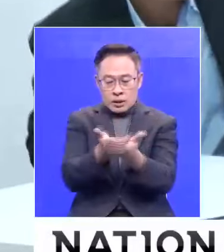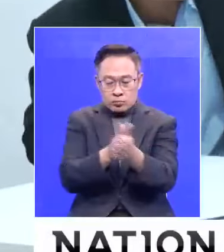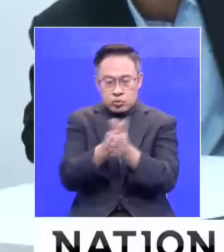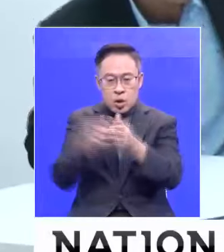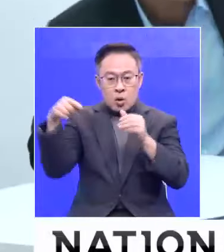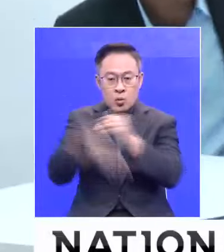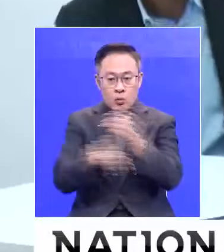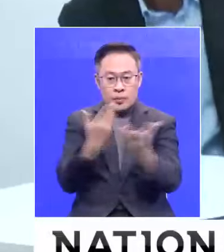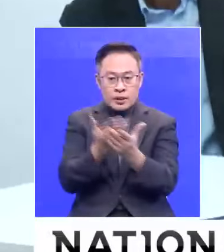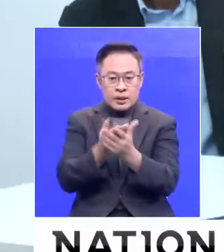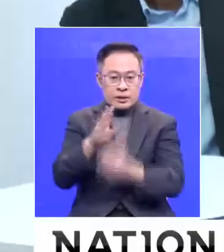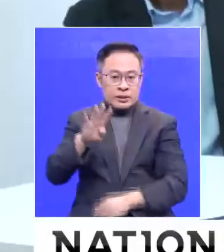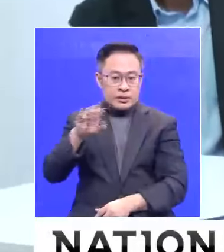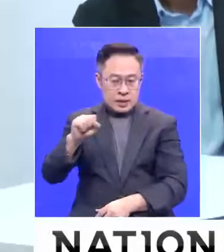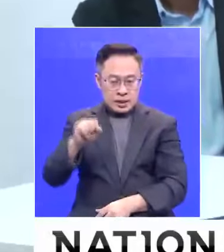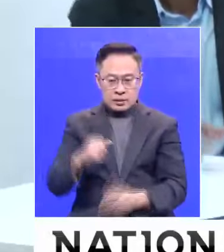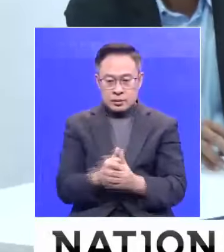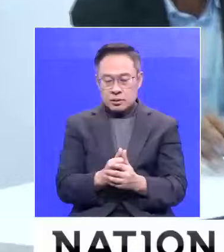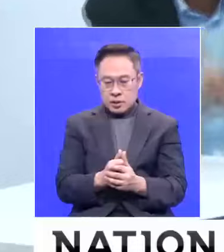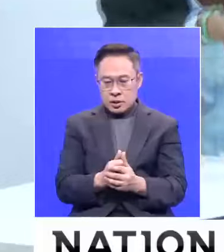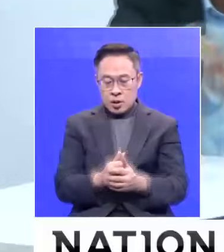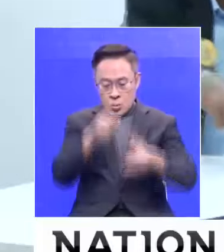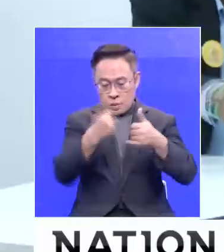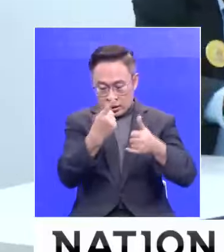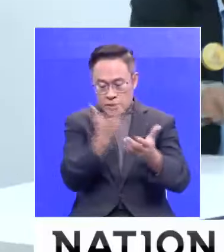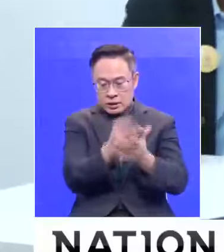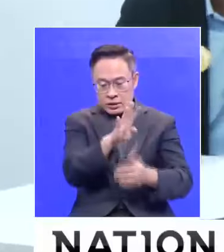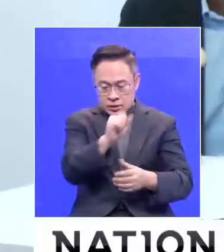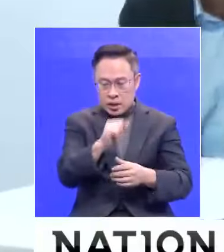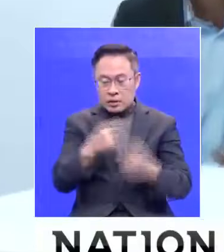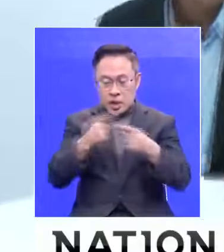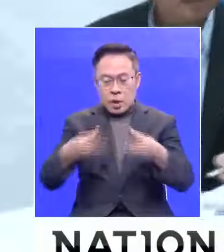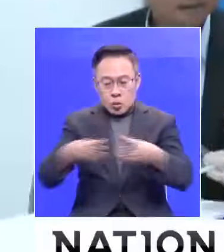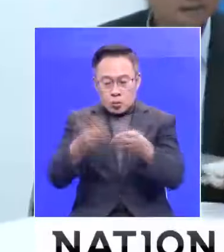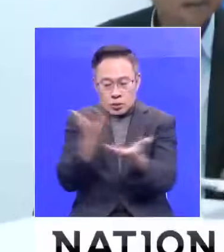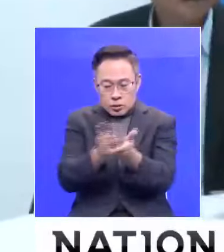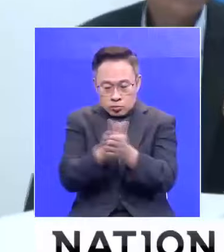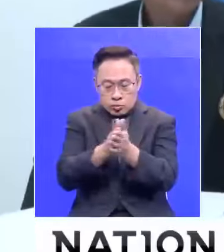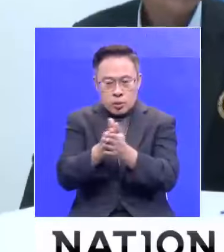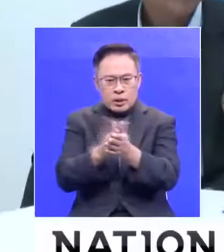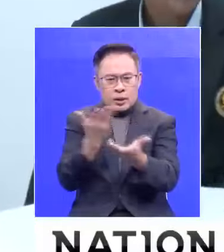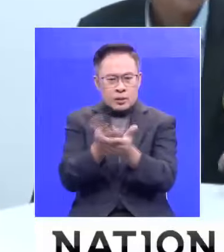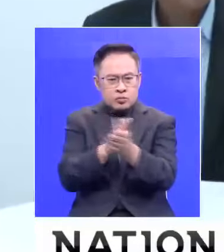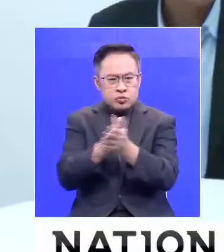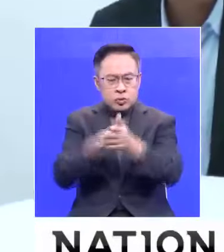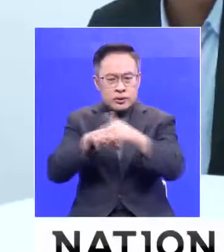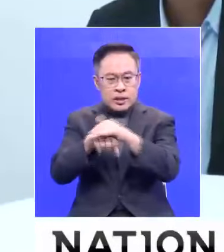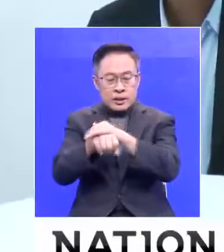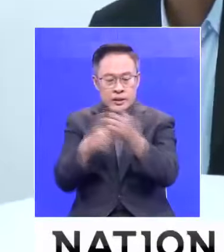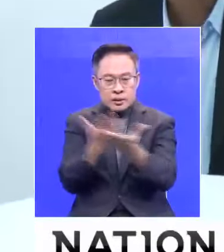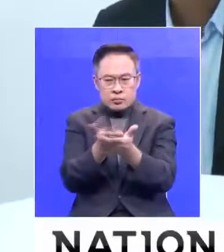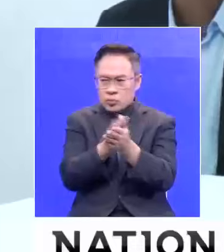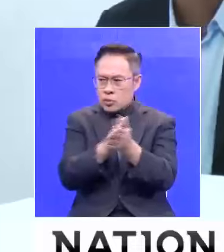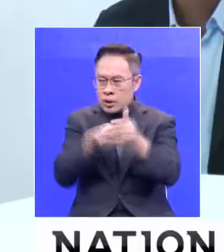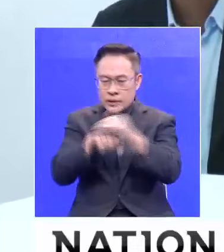ากว่า 400,000 บาทแต่ว่ามูลค่ารวมนะครับมูลค่ามากกว่า6ล้านบาทครับซึ่งขณะนี้เรื่องอยู่ที่กองปราบแต่คดีก็ยังไม่มีความคืบหน้าครับเ